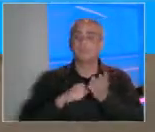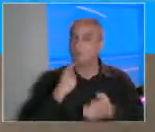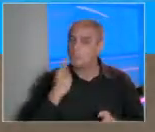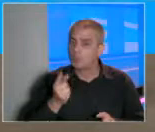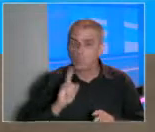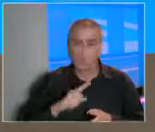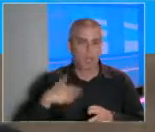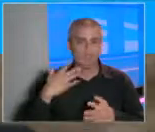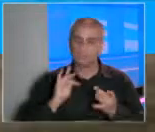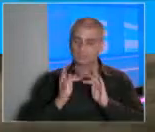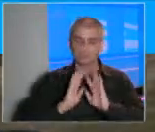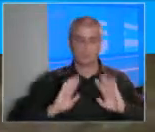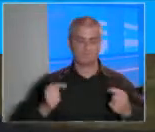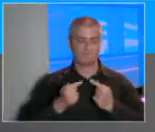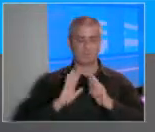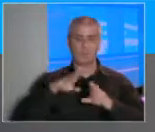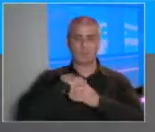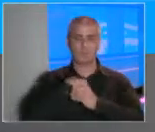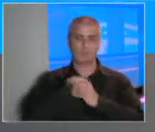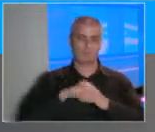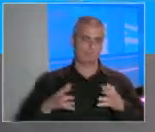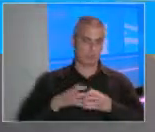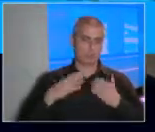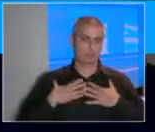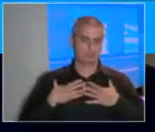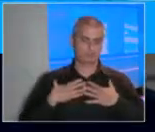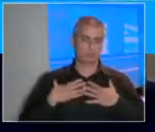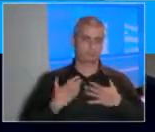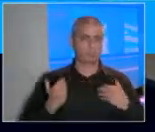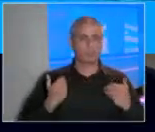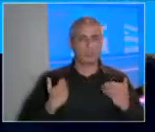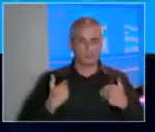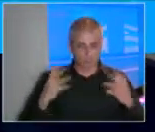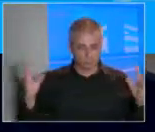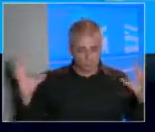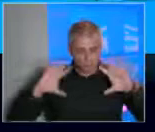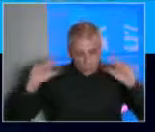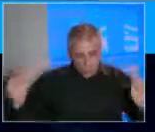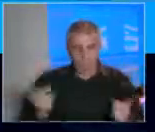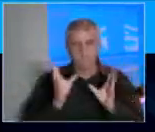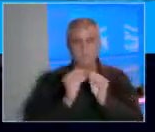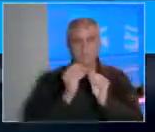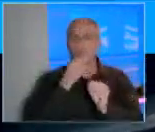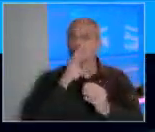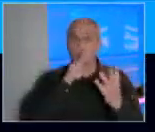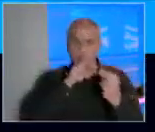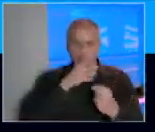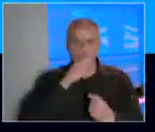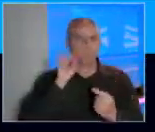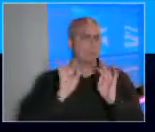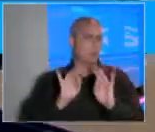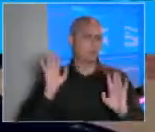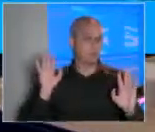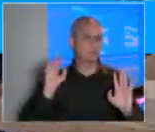לא תהיה שנאה ולא יהיה ויכוח בתוך מועצת יש"ע. כן, אנחנו הולכים להתכנס, כולנו ביחד, מותר לדבר, מותר